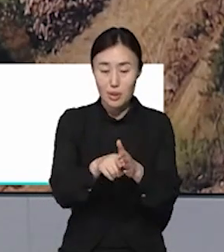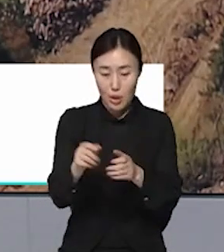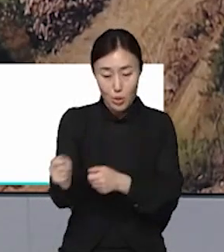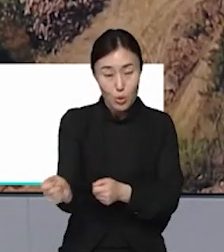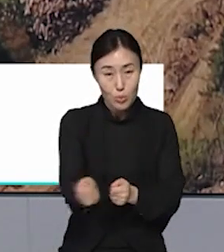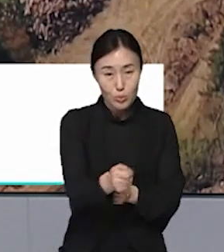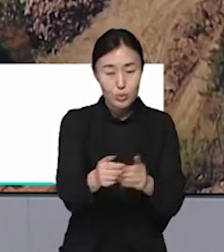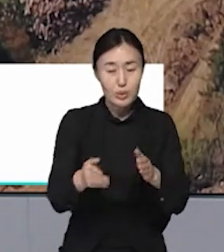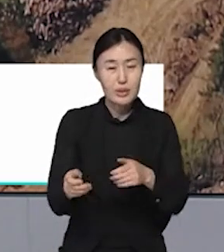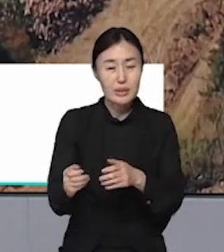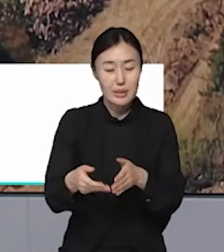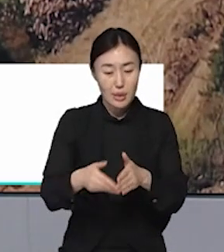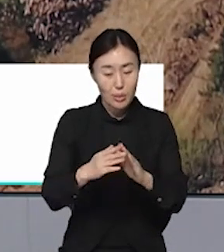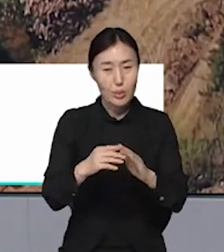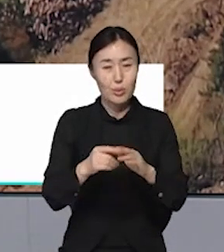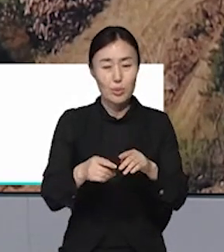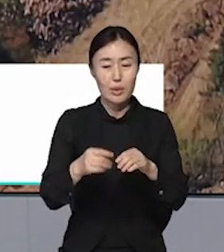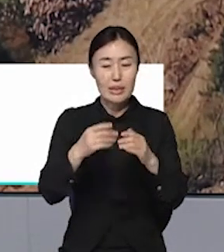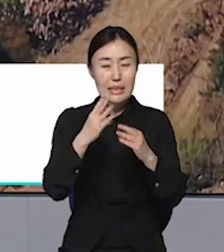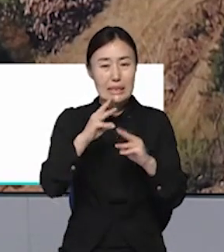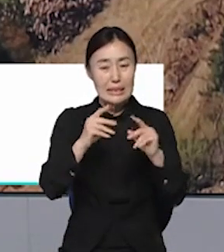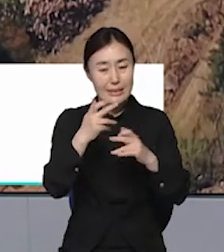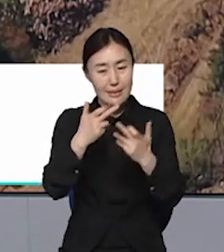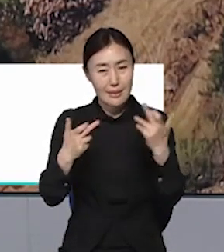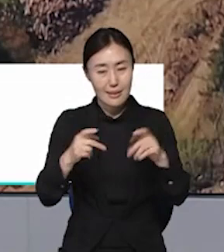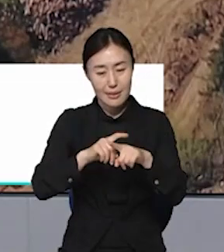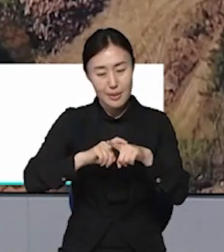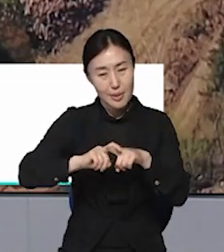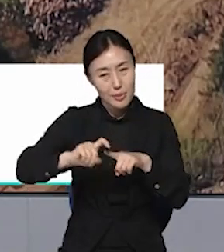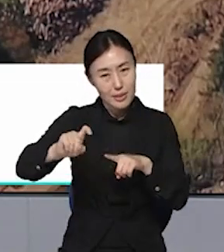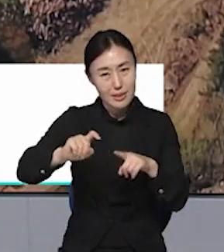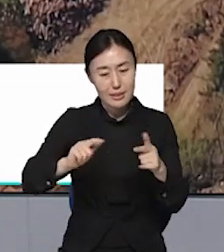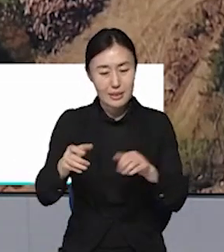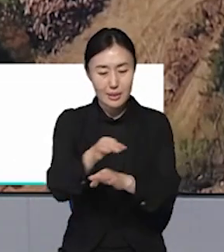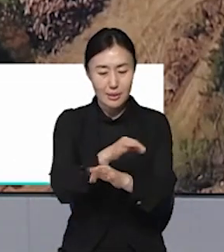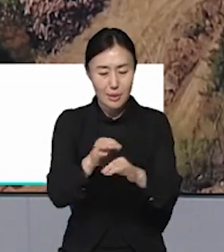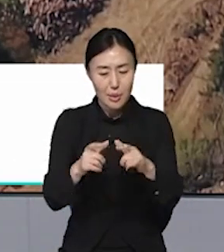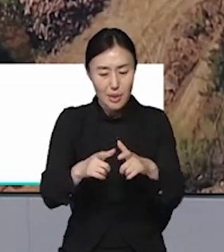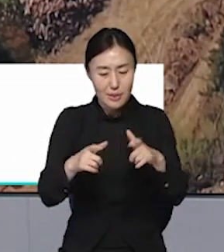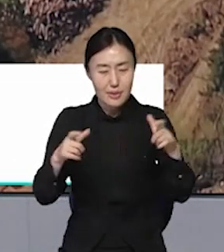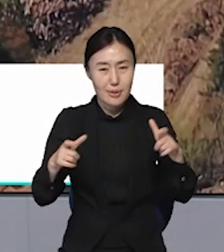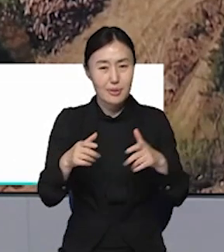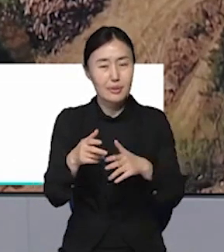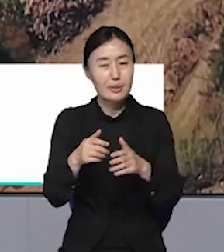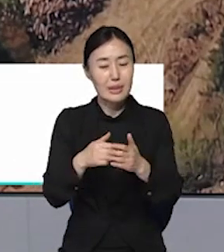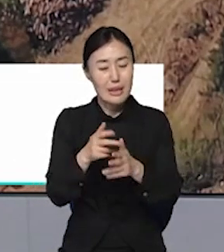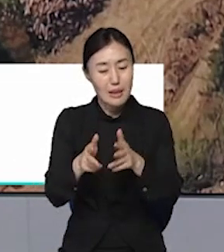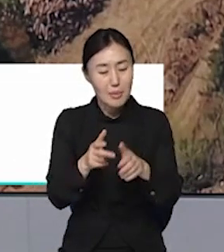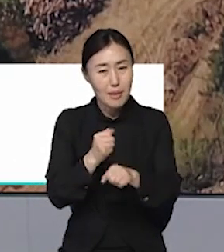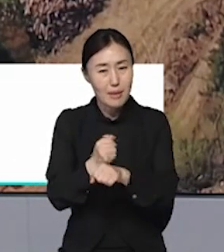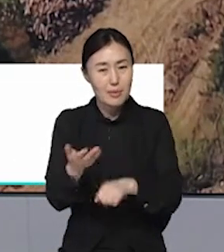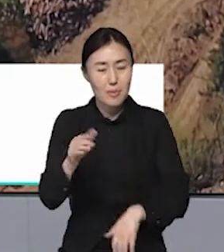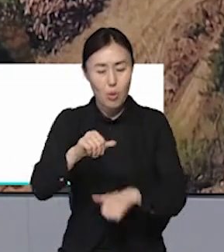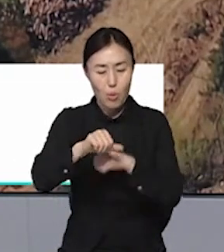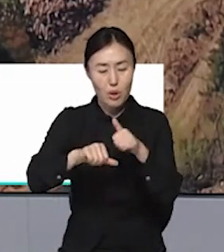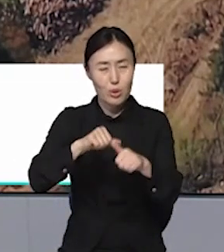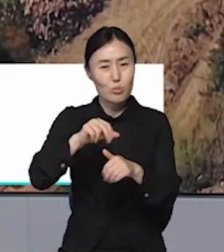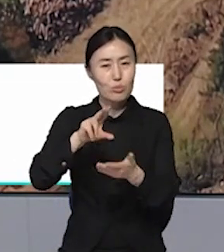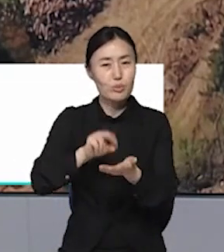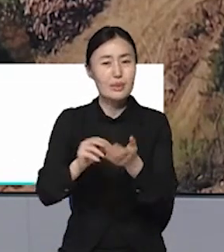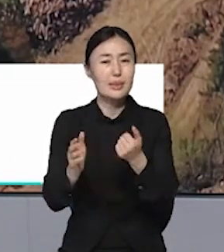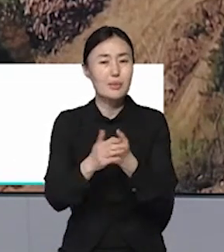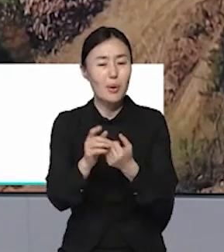골프장 건립과 지리산 케이블카 등 지역 경제 활성화 사업을 추진하고 있지만 환경 문제와 맞물려 이를 어떻게 풀어야